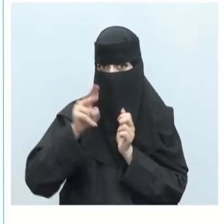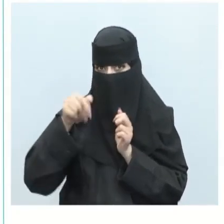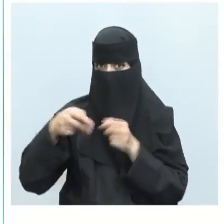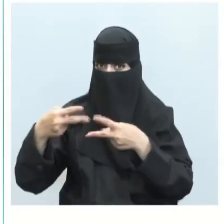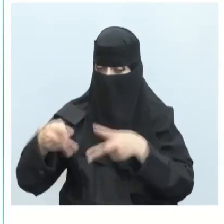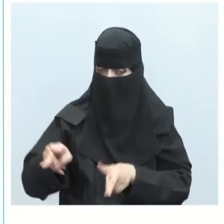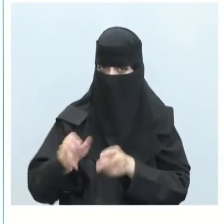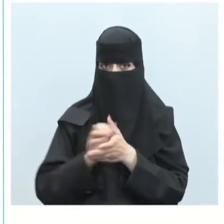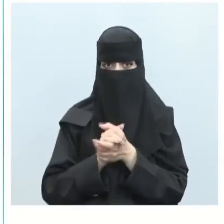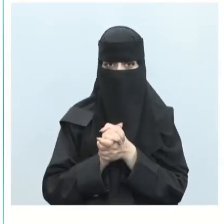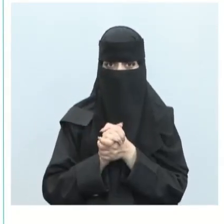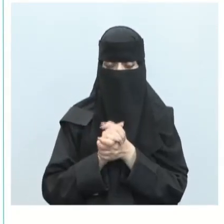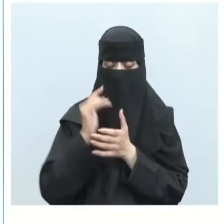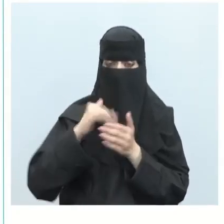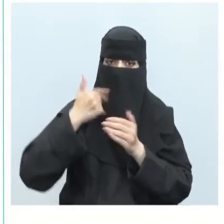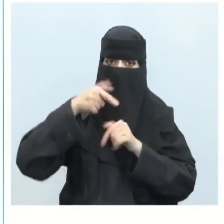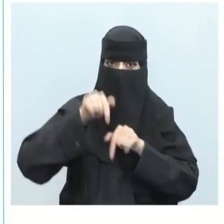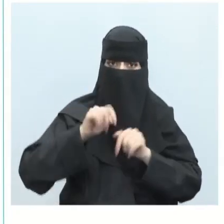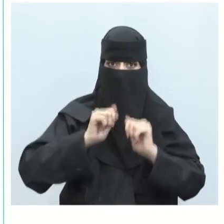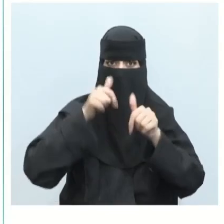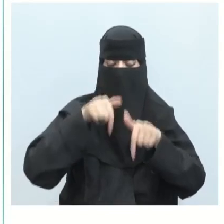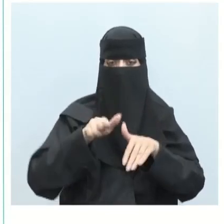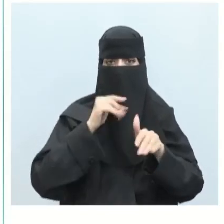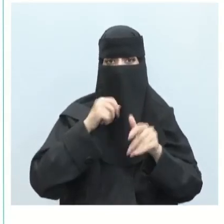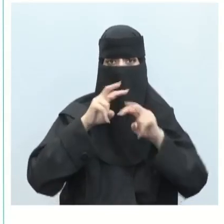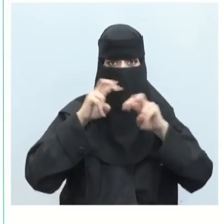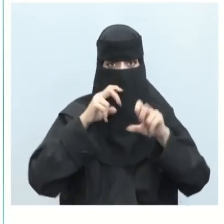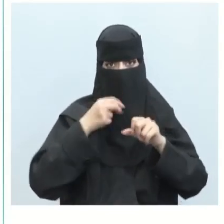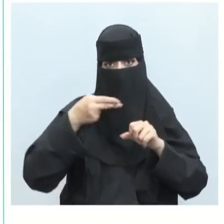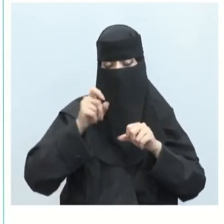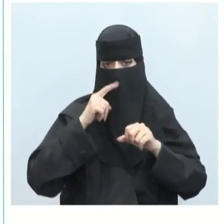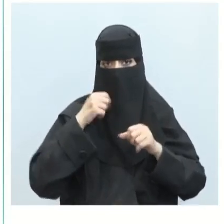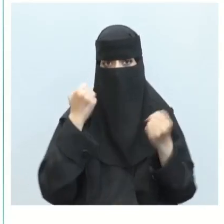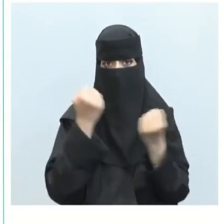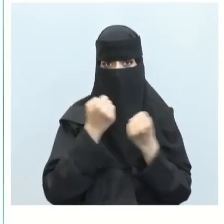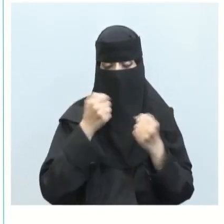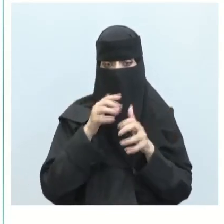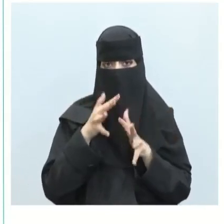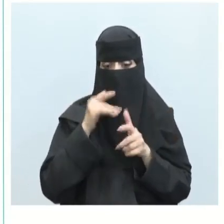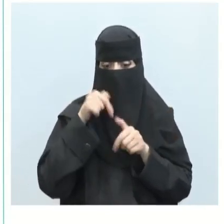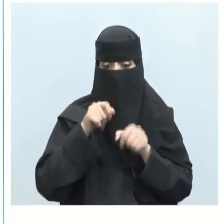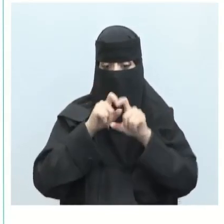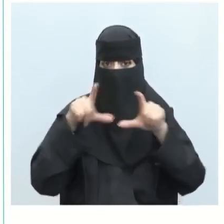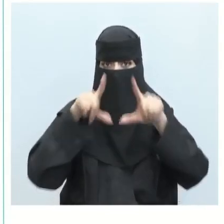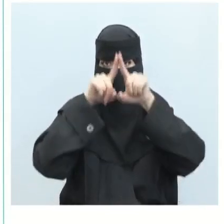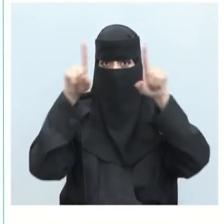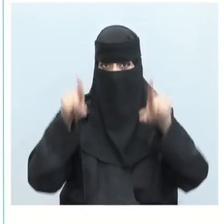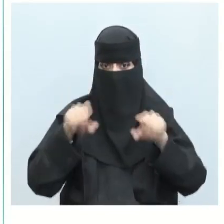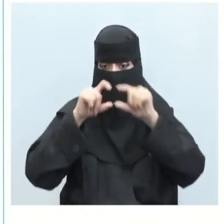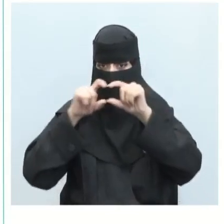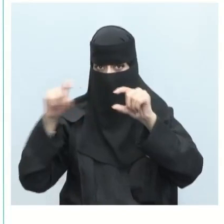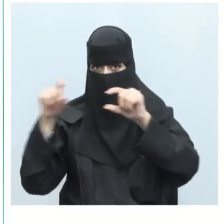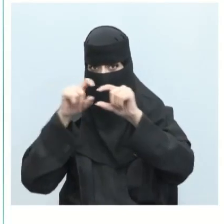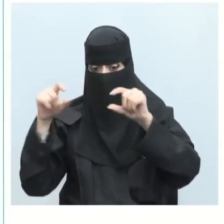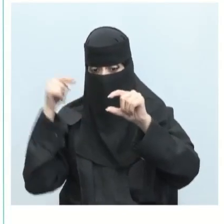على اوكي ثم نقوم هنا بالبحث عن الانشطه المريبه نشاهد هنا ظهور هذا هذا البروتوكول